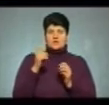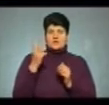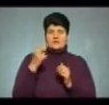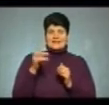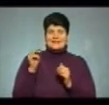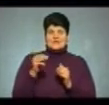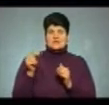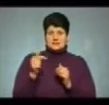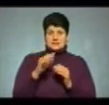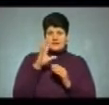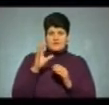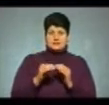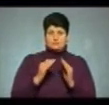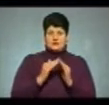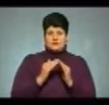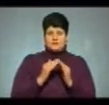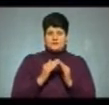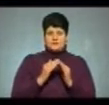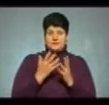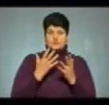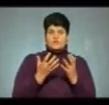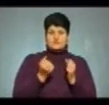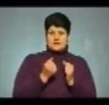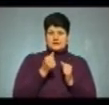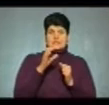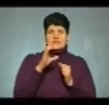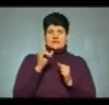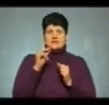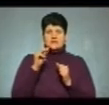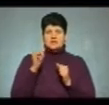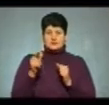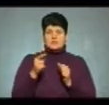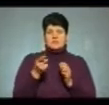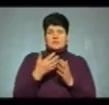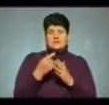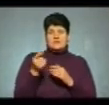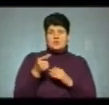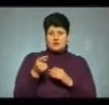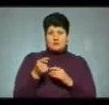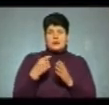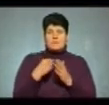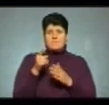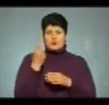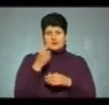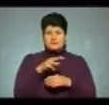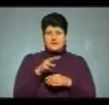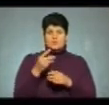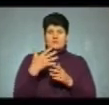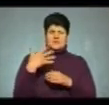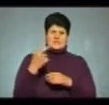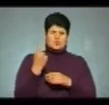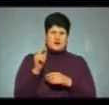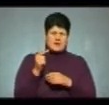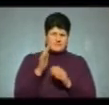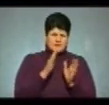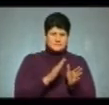тисяч гривень на цілий будинок. Якщо взяти місяць січень, значить по місті Тернополі метр квадратний вартує 51 гривню з чимось.